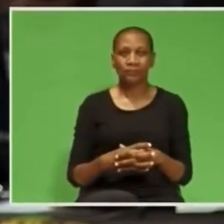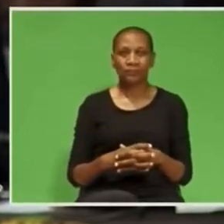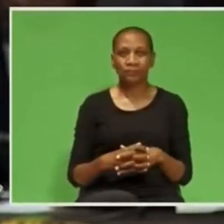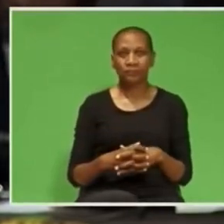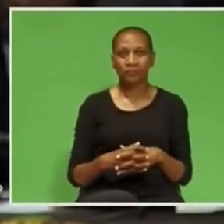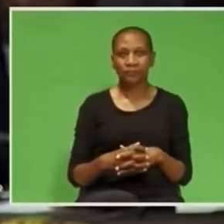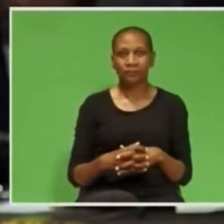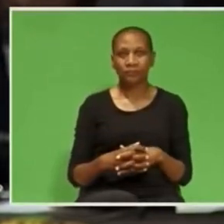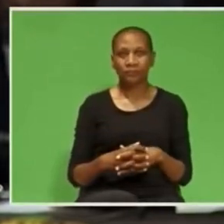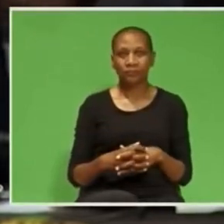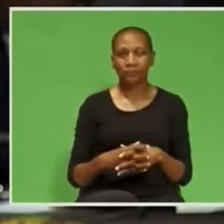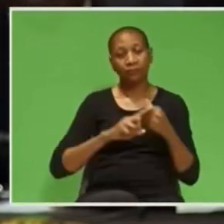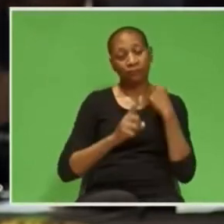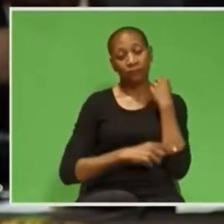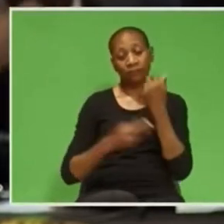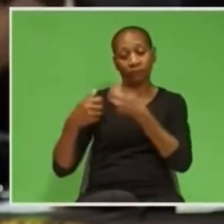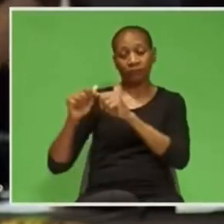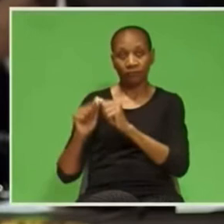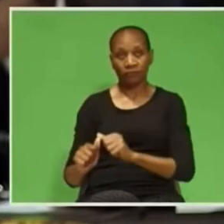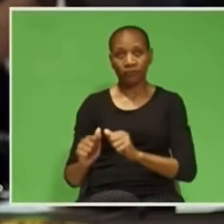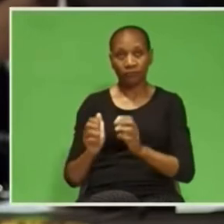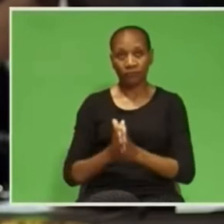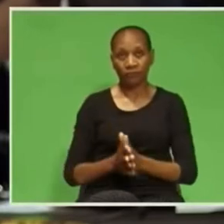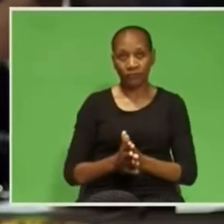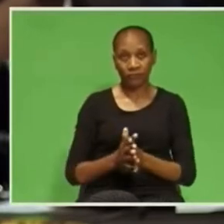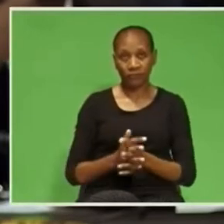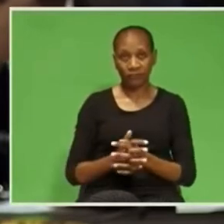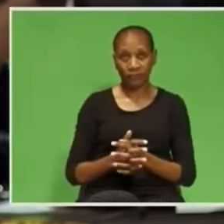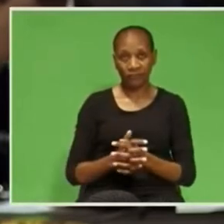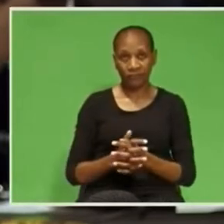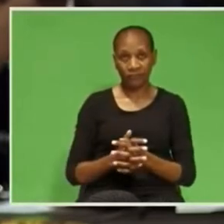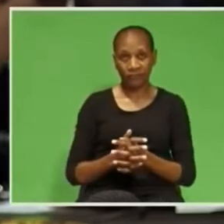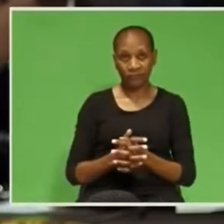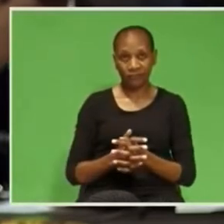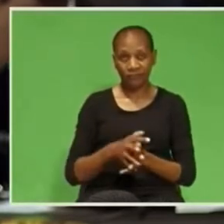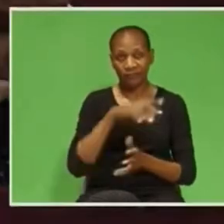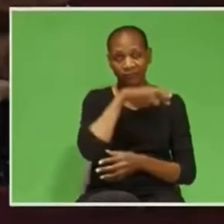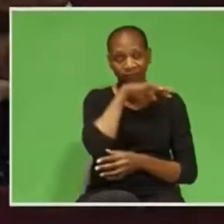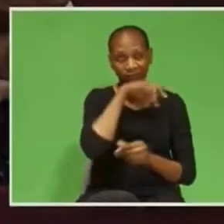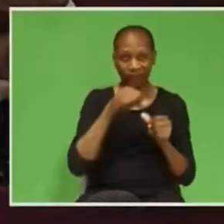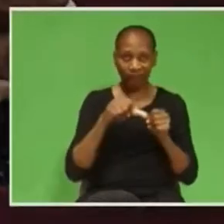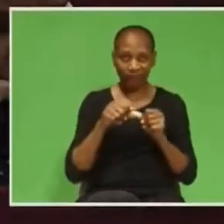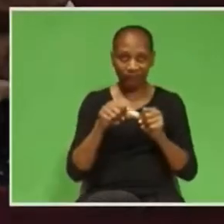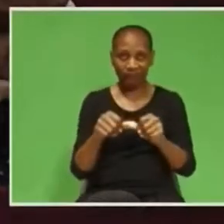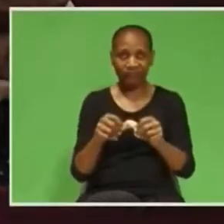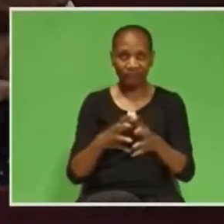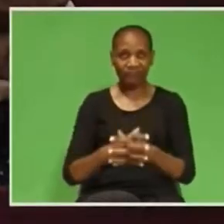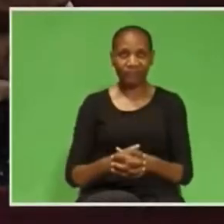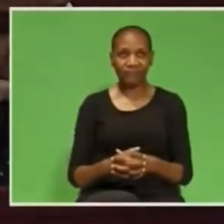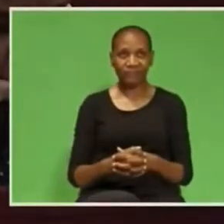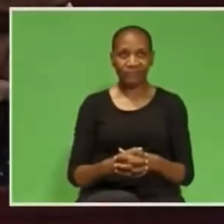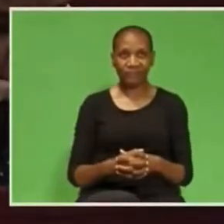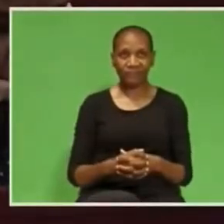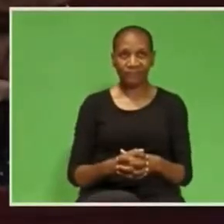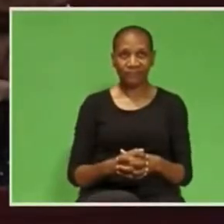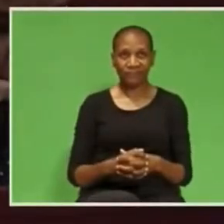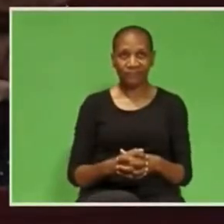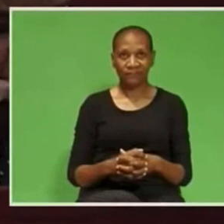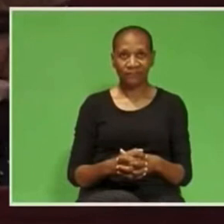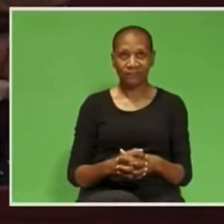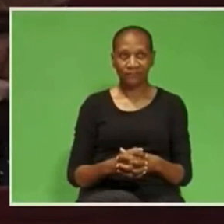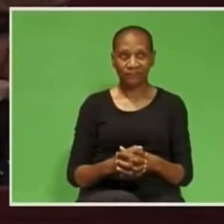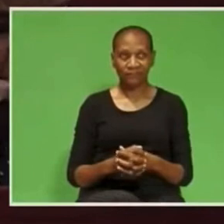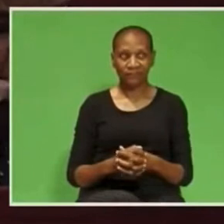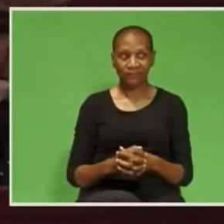regering. En Klaus en Tje, vir te lang was mense politisch correct met sachte woordkies. Genoeg is genoeg. Ons